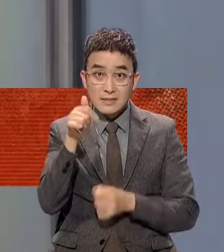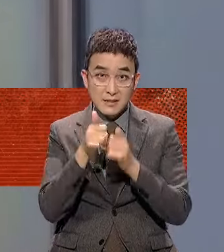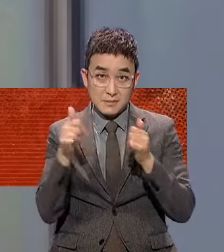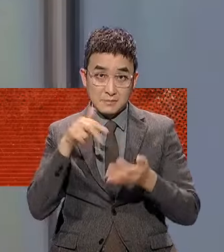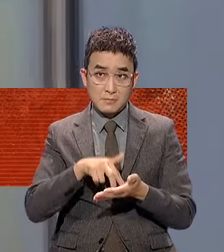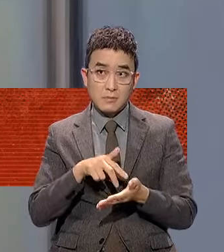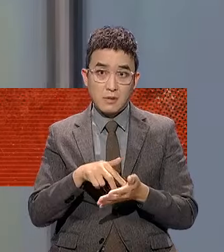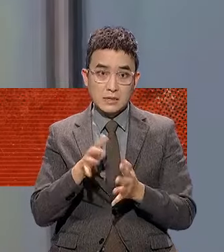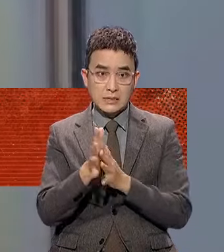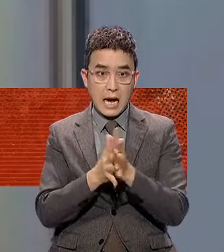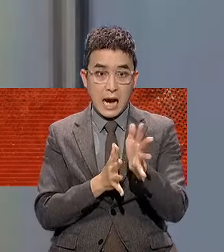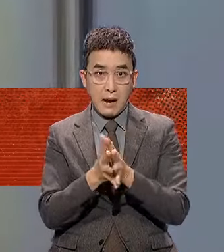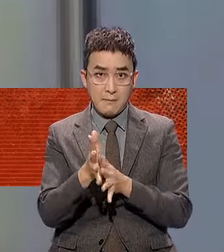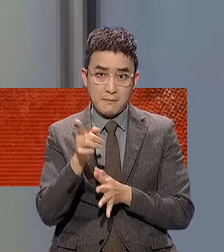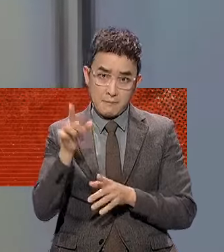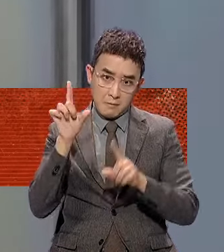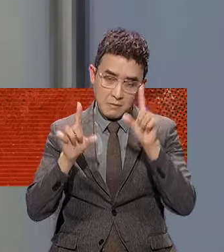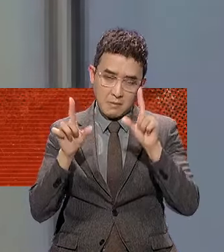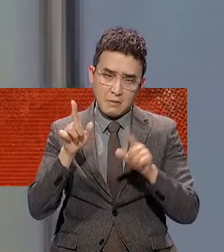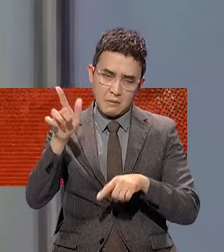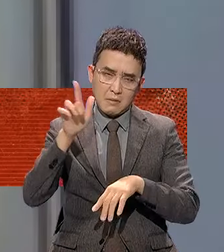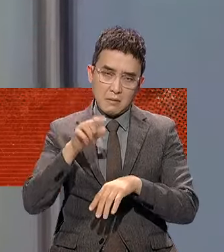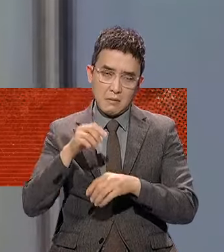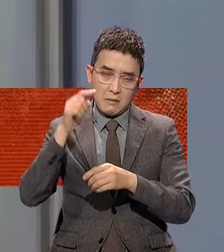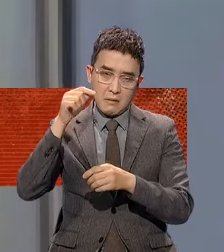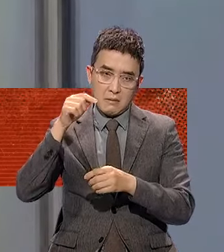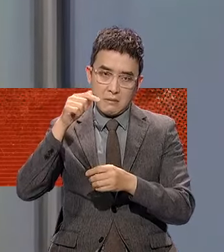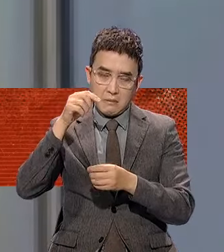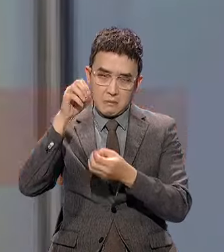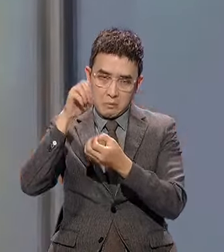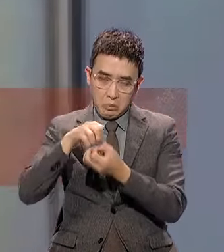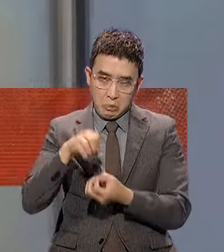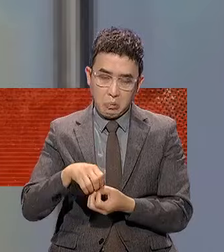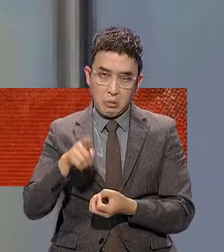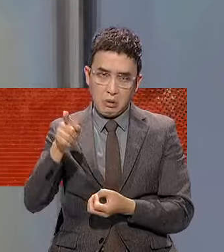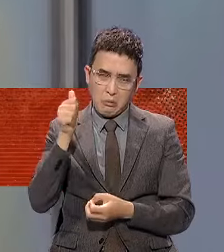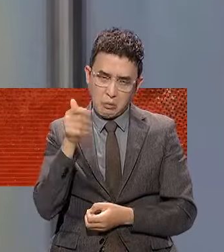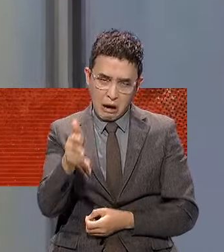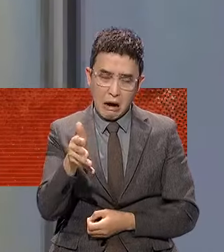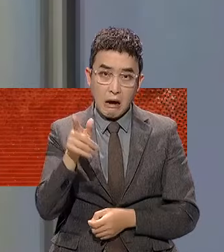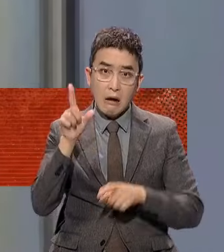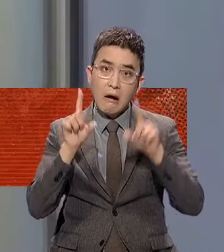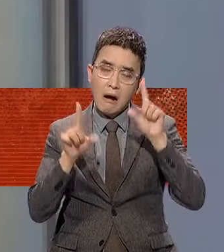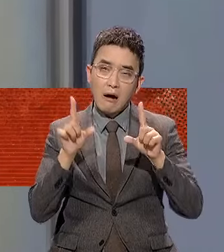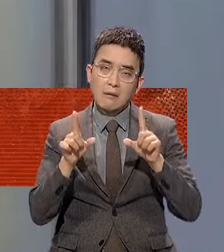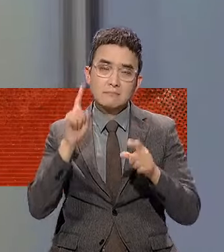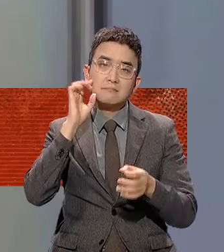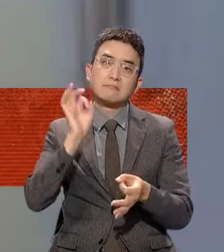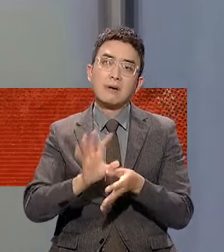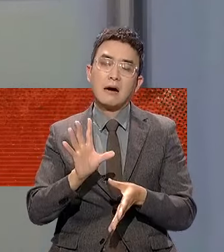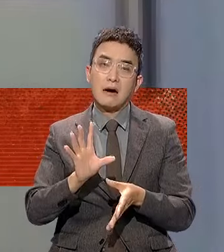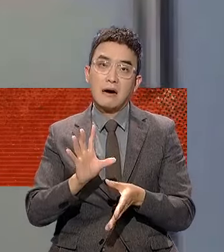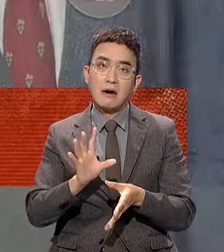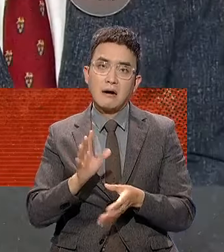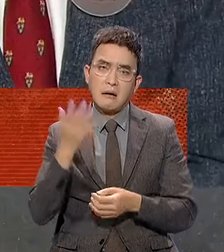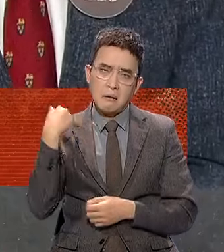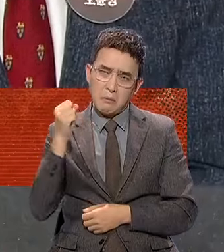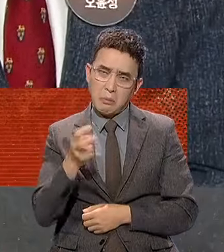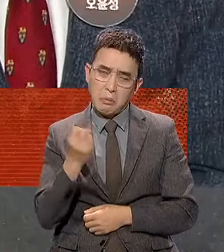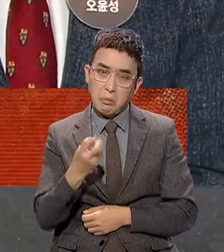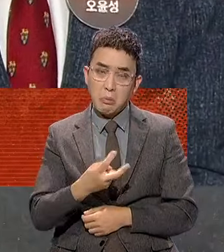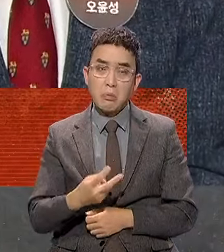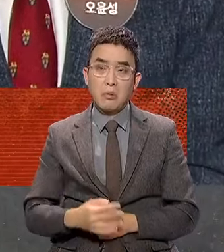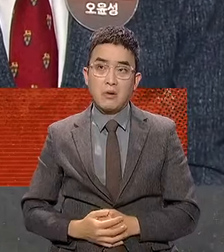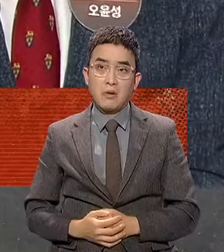보니까이 좀 이렇게 상습적인 것이 아니냐라고 생각을 하는데 글쎄요 저게 어떻게 보면은 뭐 남들에게